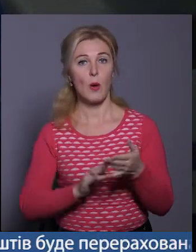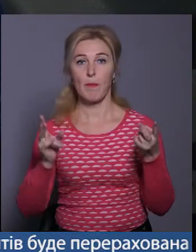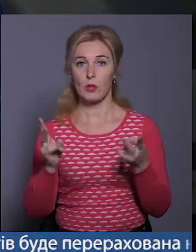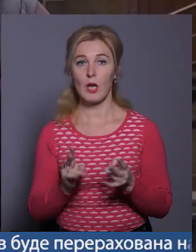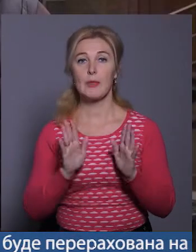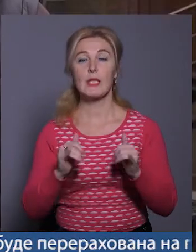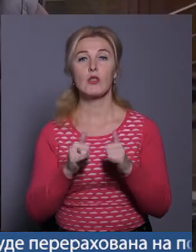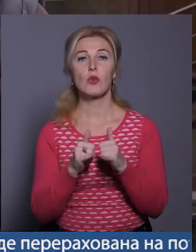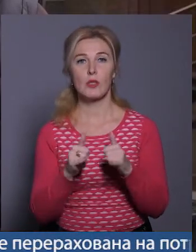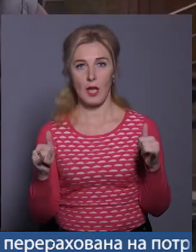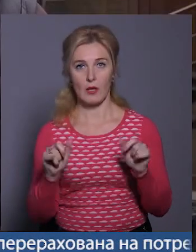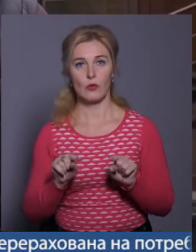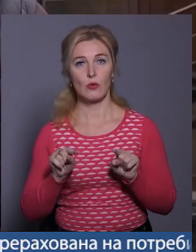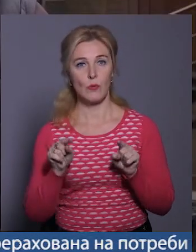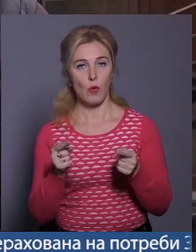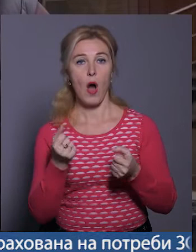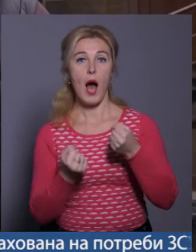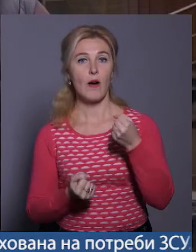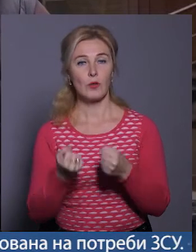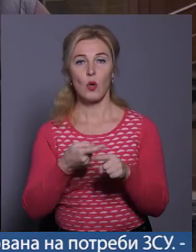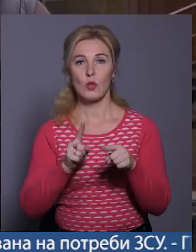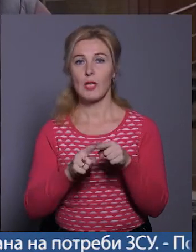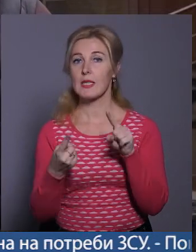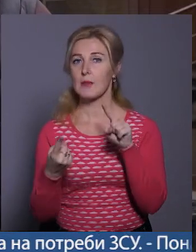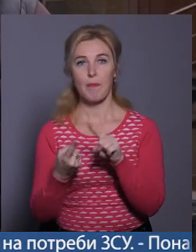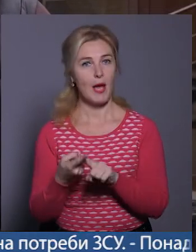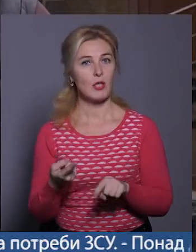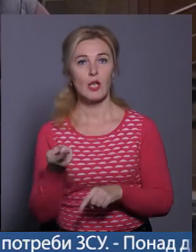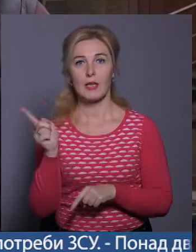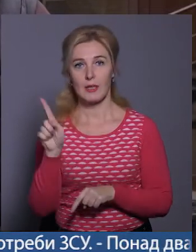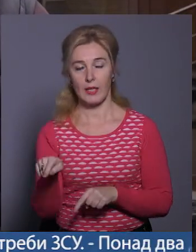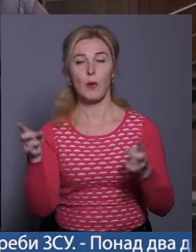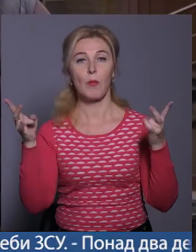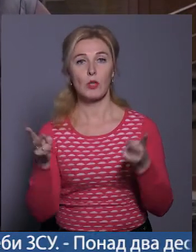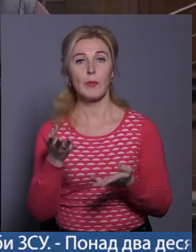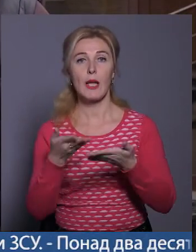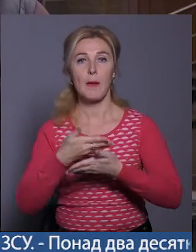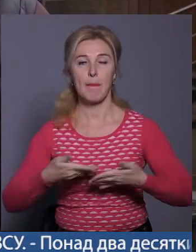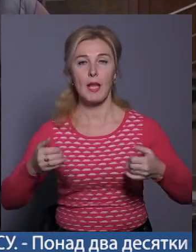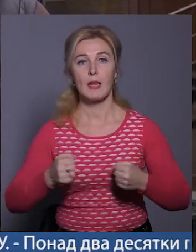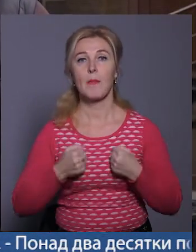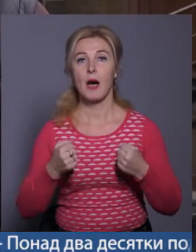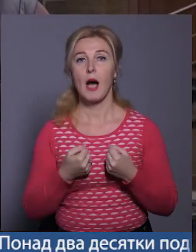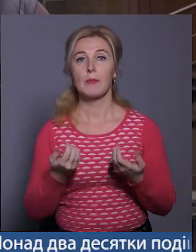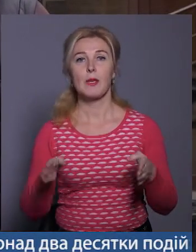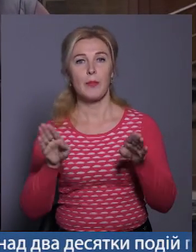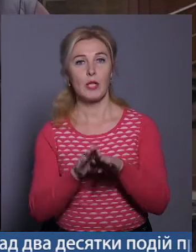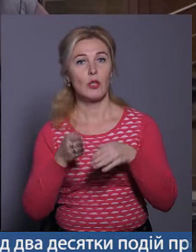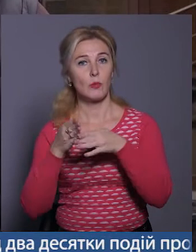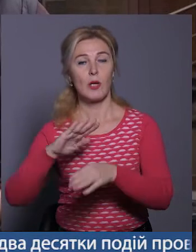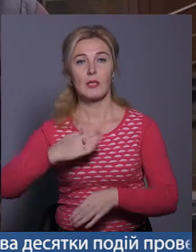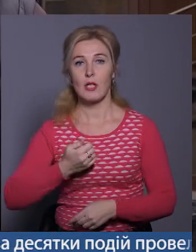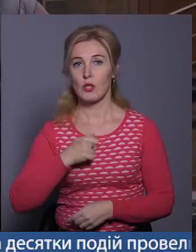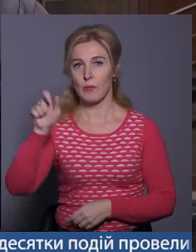лише зростають. Тому автівки – це одна з перших тих потреб, які ми намагаємося перекрити і допомогти нашим